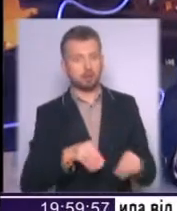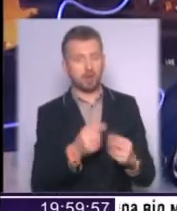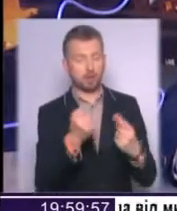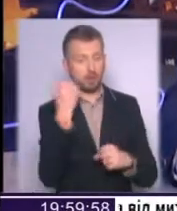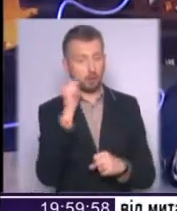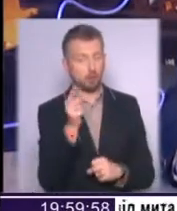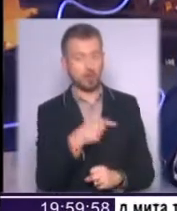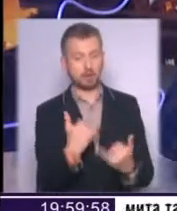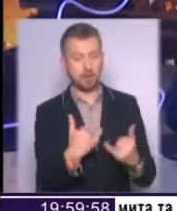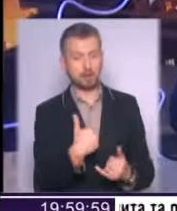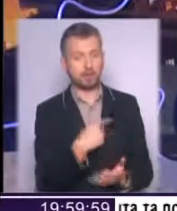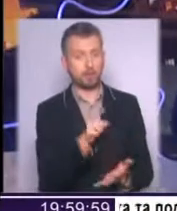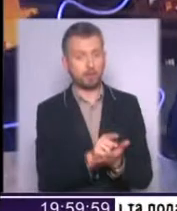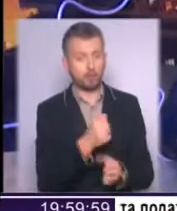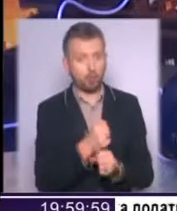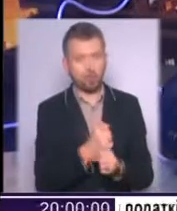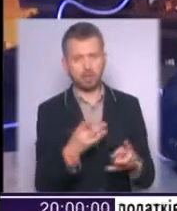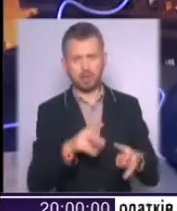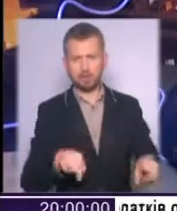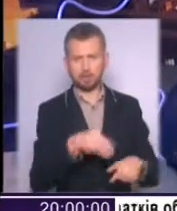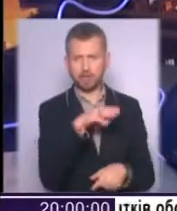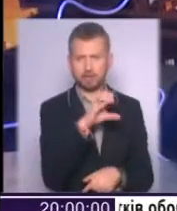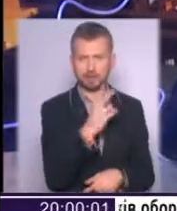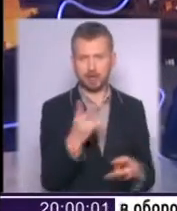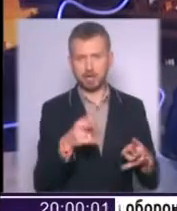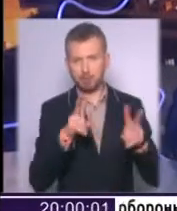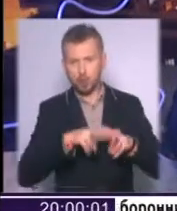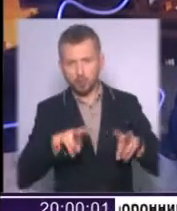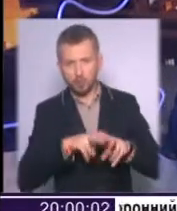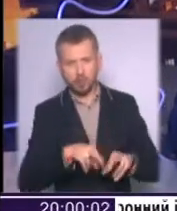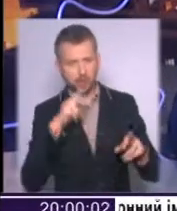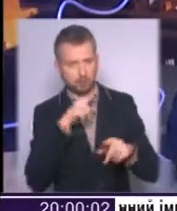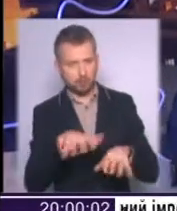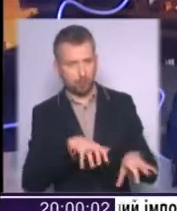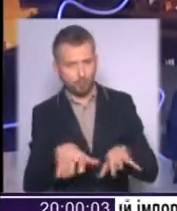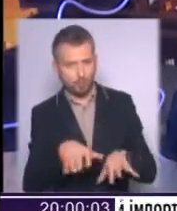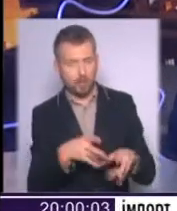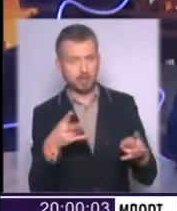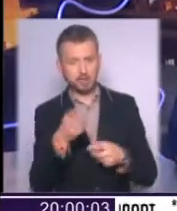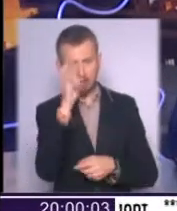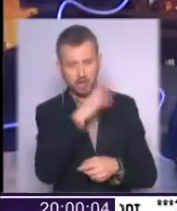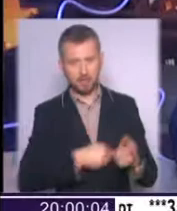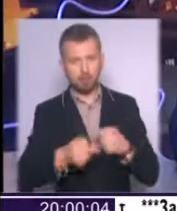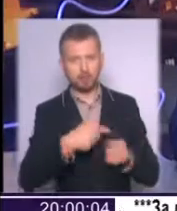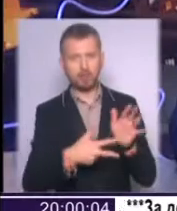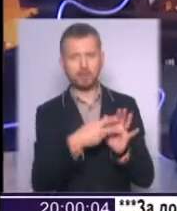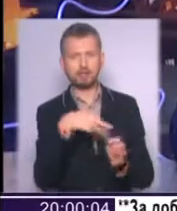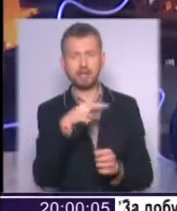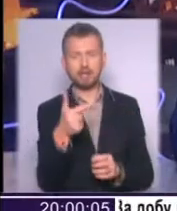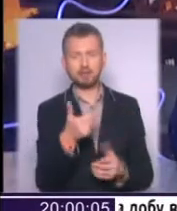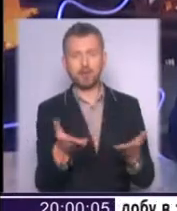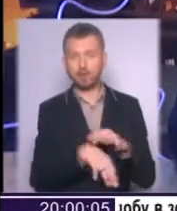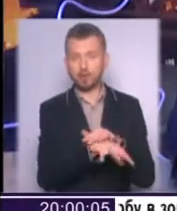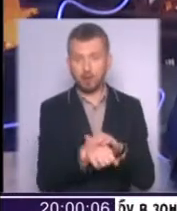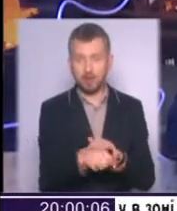Проте я зараз повинен говорити, що треба створити ТСК, що треба розслідувати ці зловживання, що країні треба повернути 8 мільярдів гривень, які вкрадені, а там,